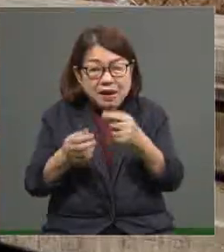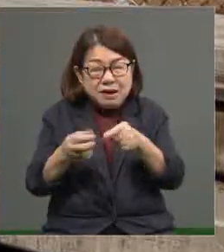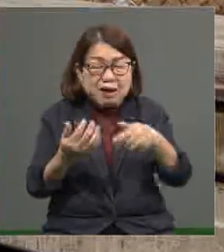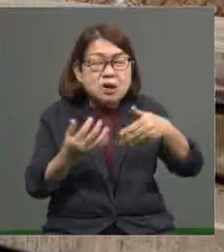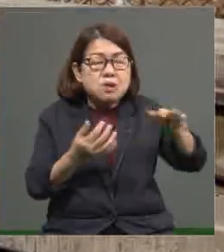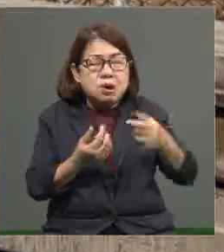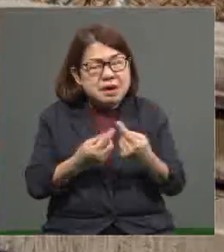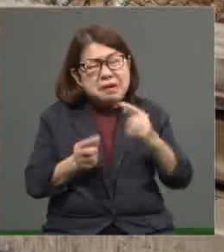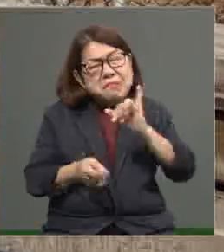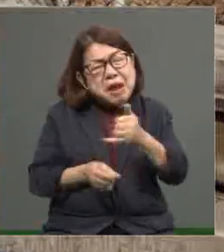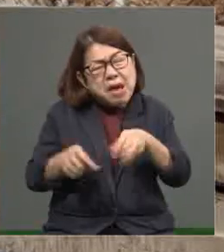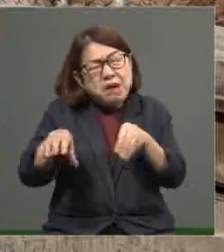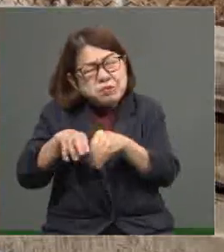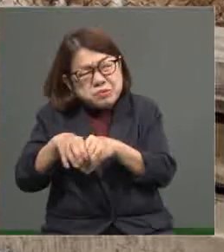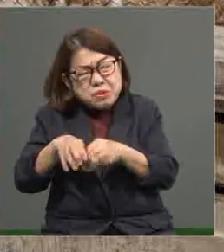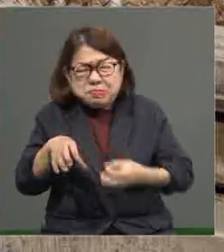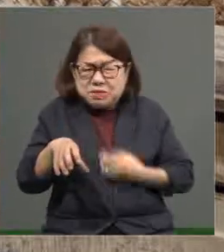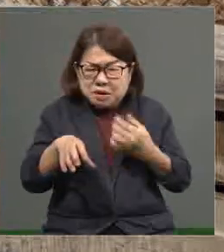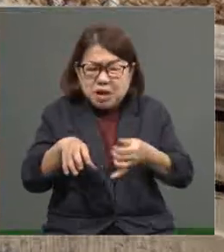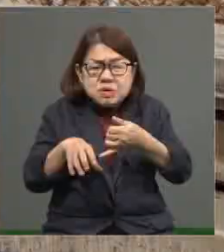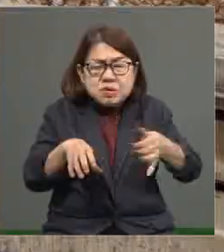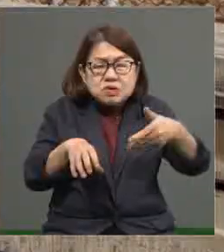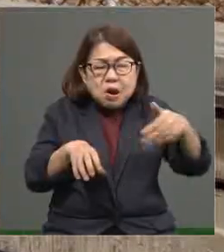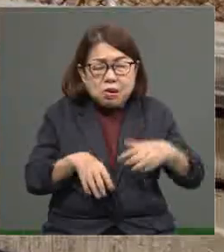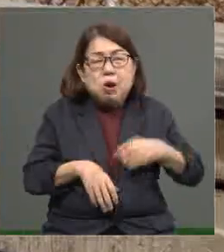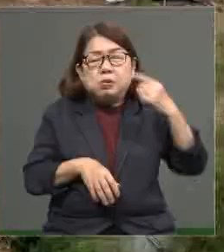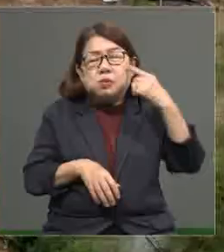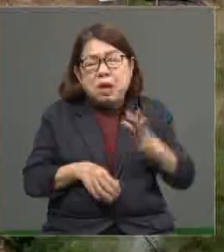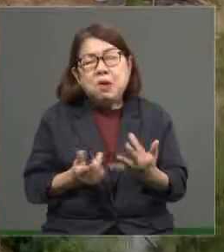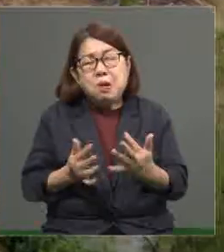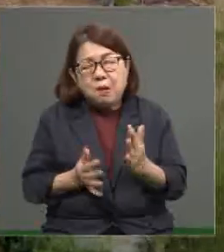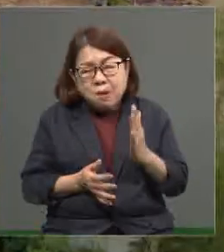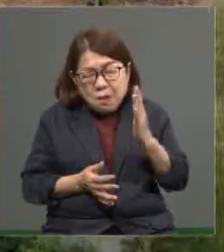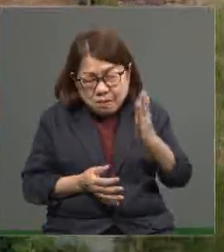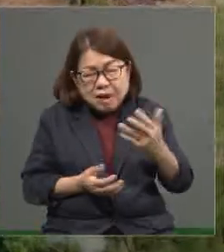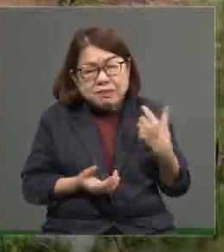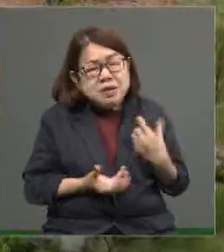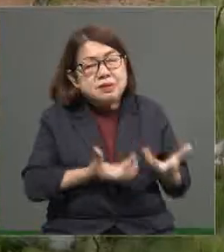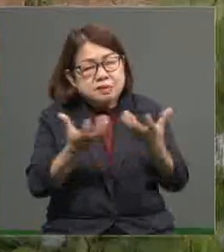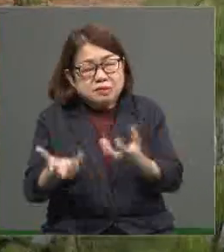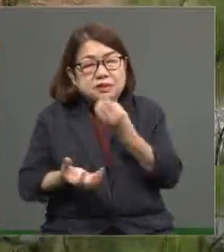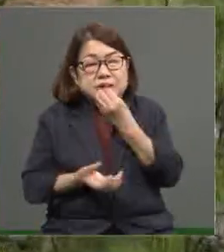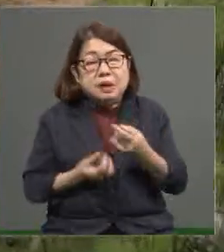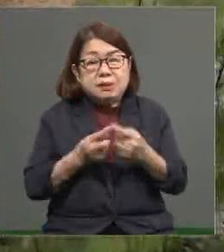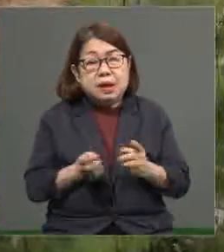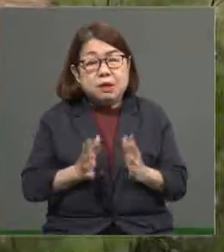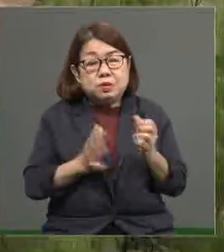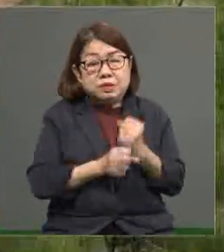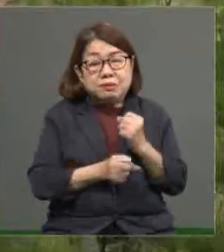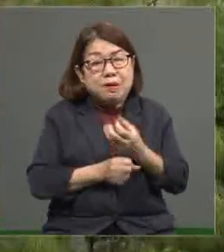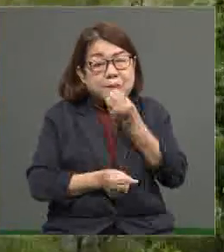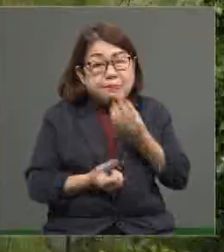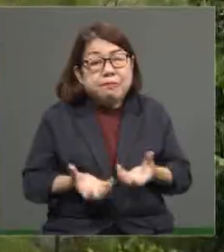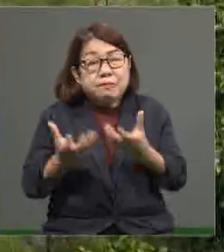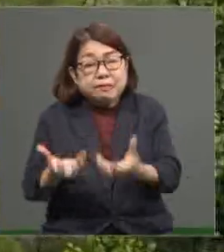ข้างในแล้วเบื่อก็เลยออกมาแต่ก็ไม่ไปไหนไกลเพราะรู้ว่าอยู่ตรงเนี้ยเดี๋ยวก็มีคนมาให้อาหารปรากฏว่าพอเวลาเจ้าหน้าที่เอาอาหารมาให้ทีเนี่ย